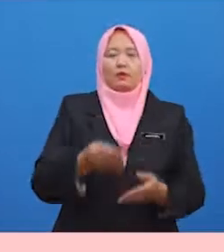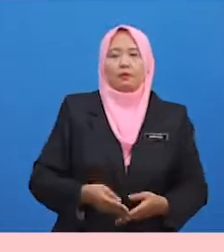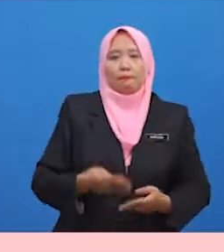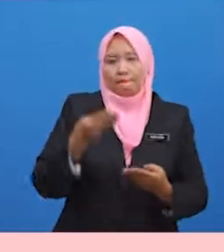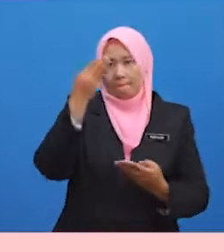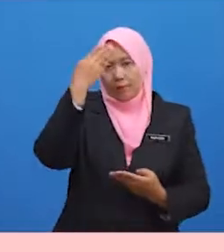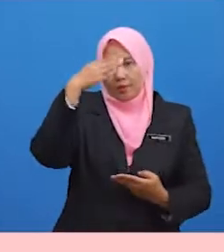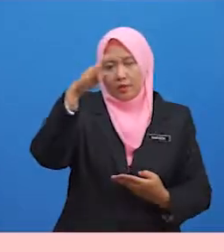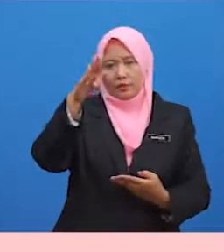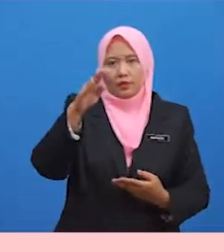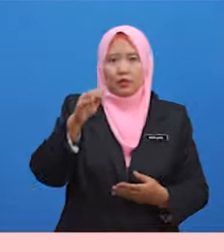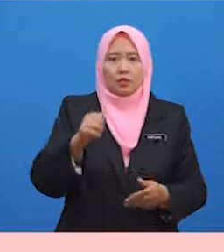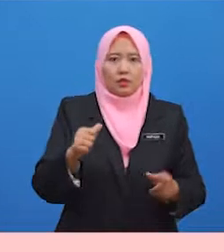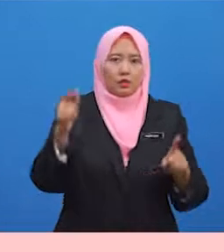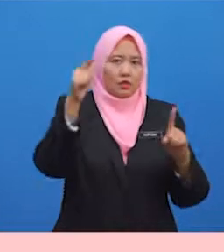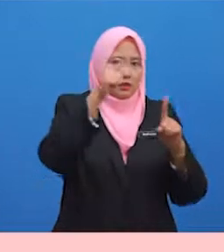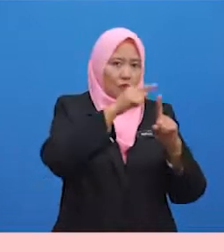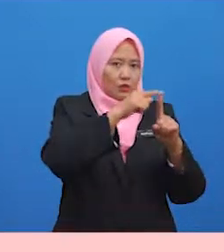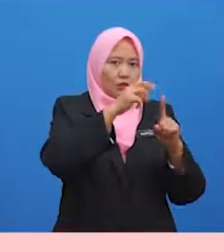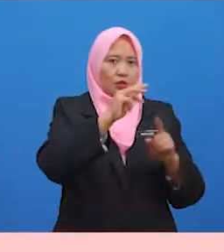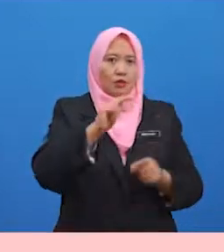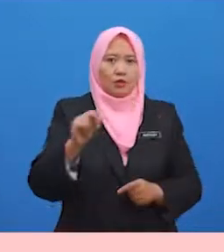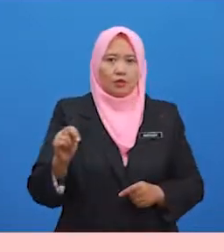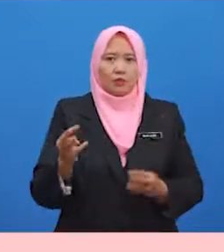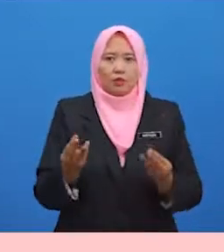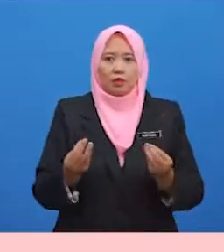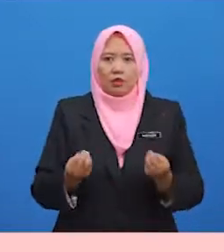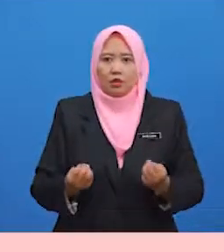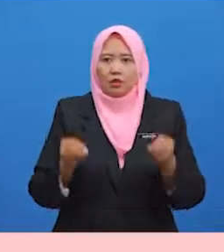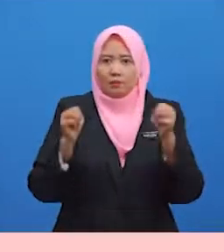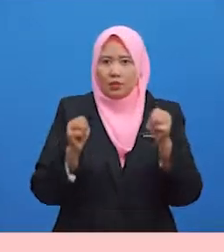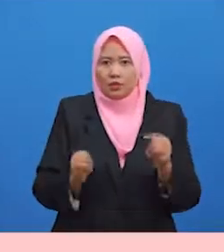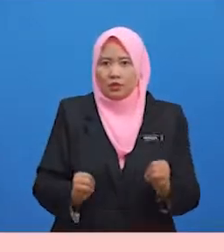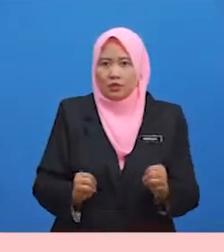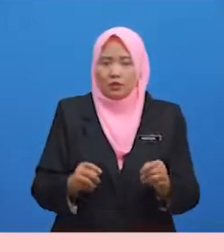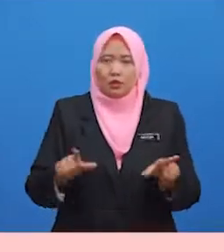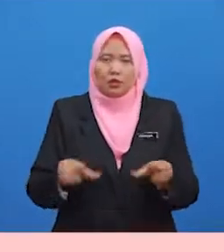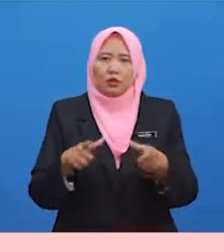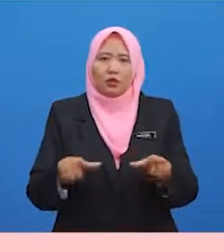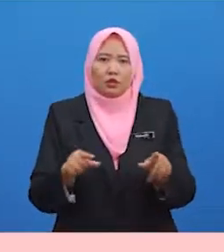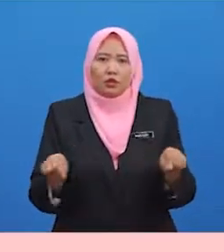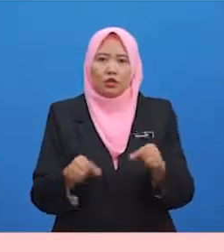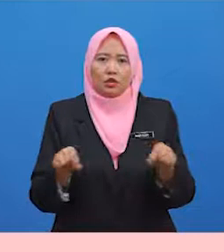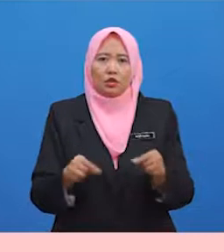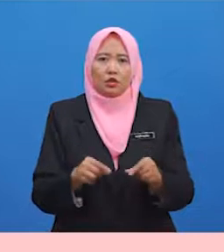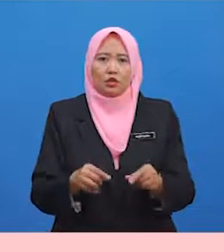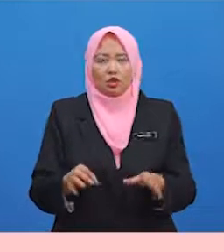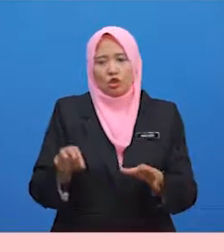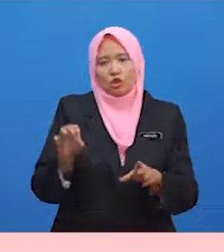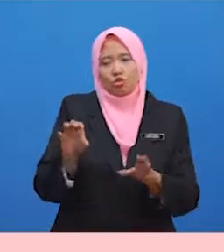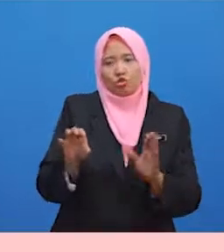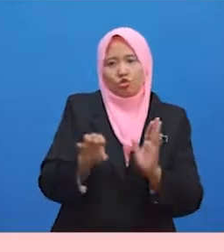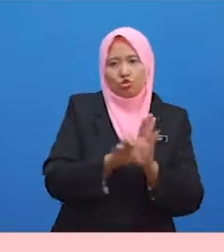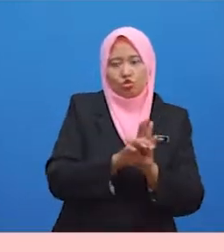melakukan pergerakan anggota badan mangsa pada bahagian yang mengalami kecederaan seperti tangan, kaki